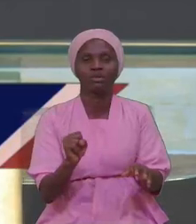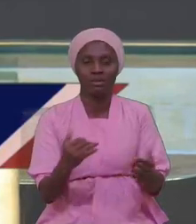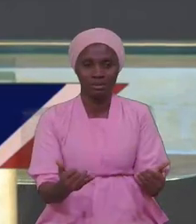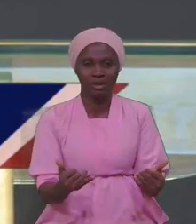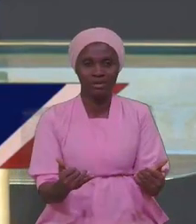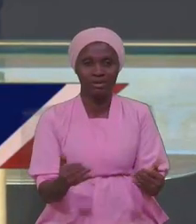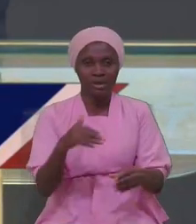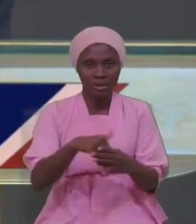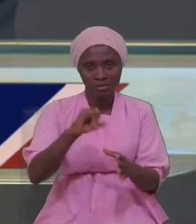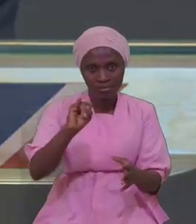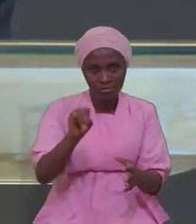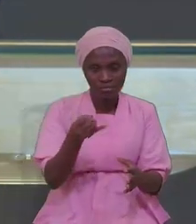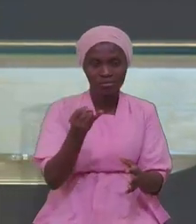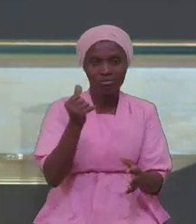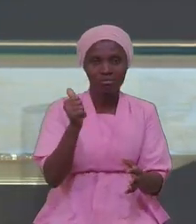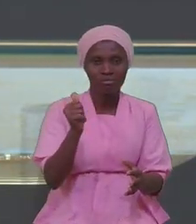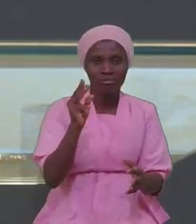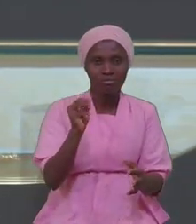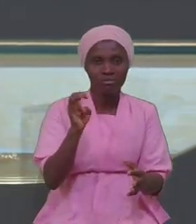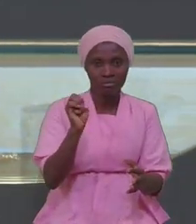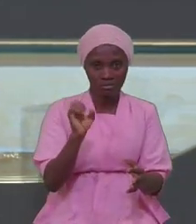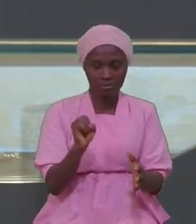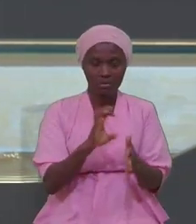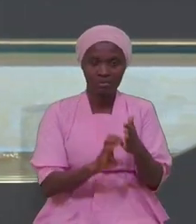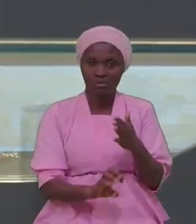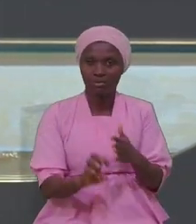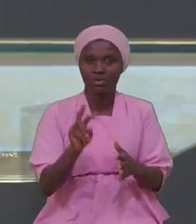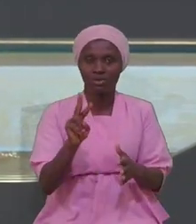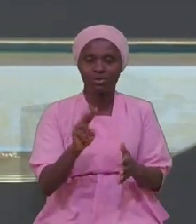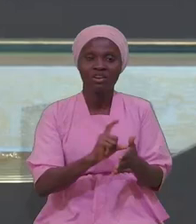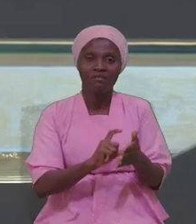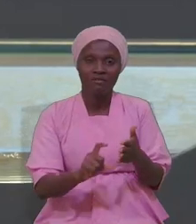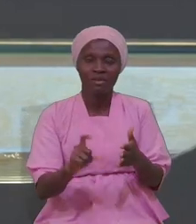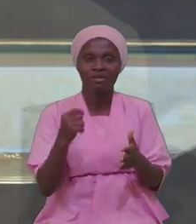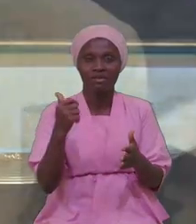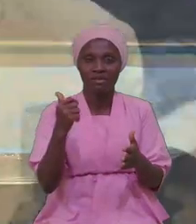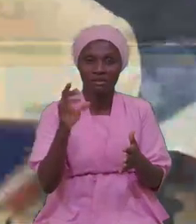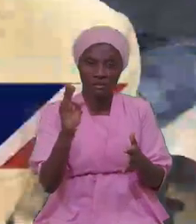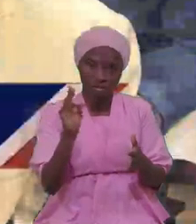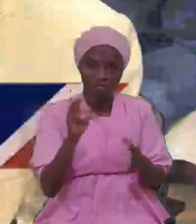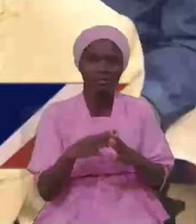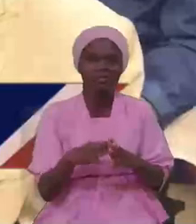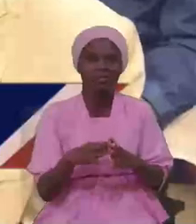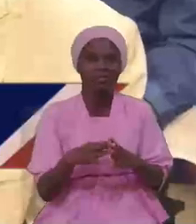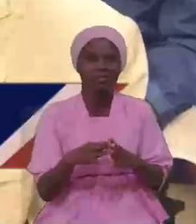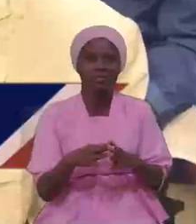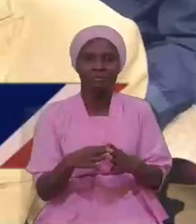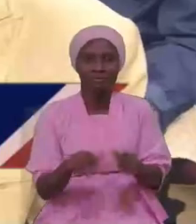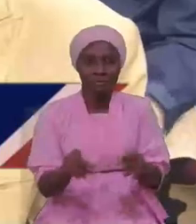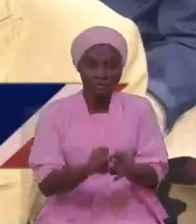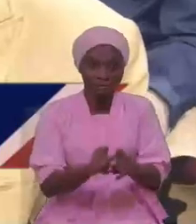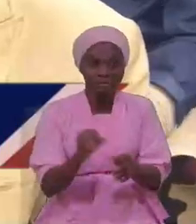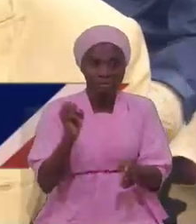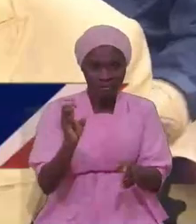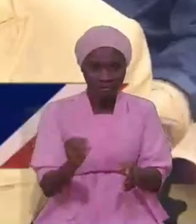Revenons à Jacques chapitre 2, verset 17. Il en est ainsi de